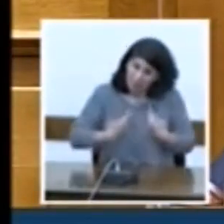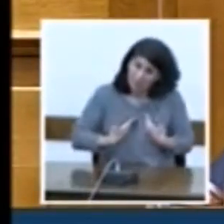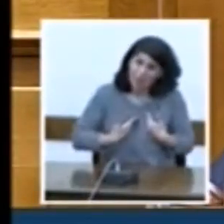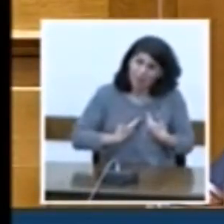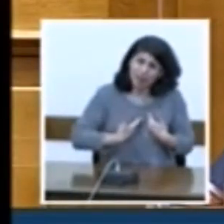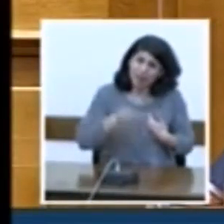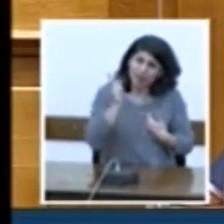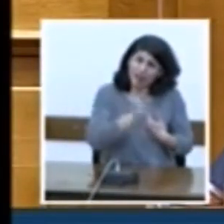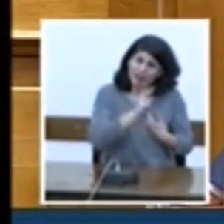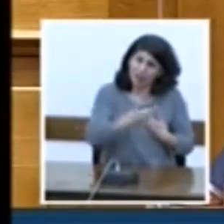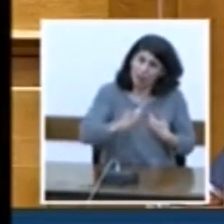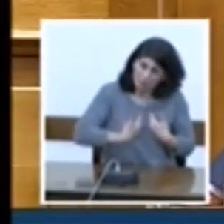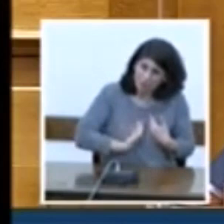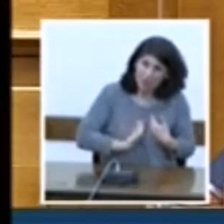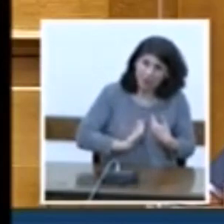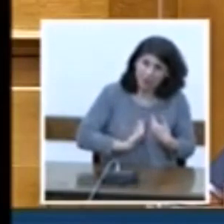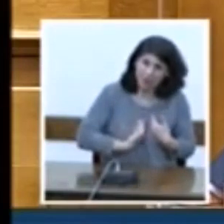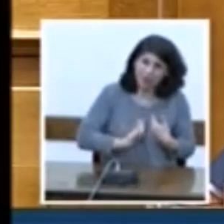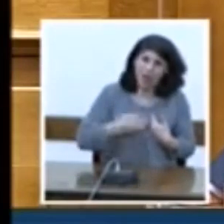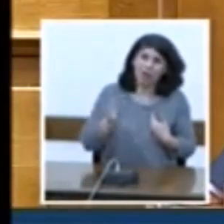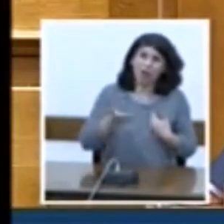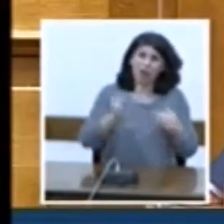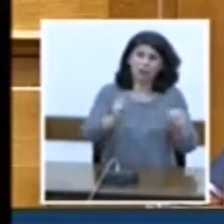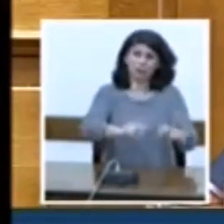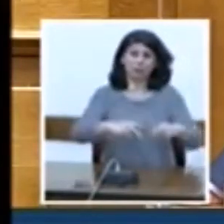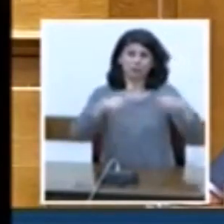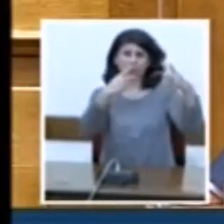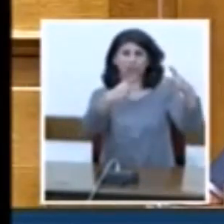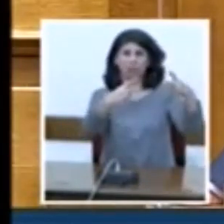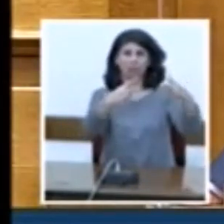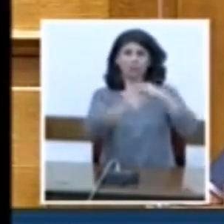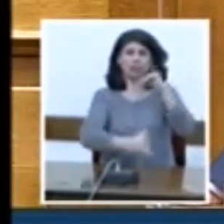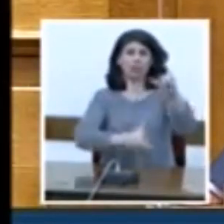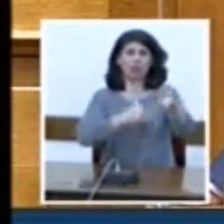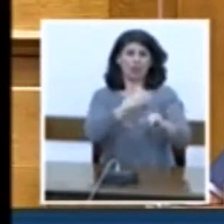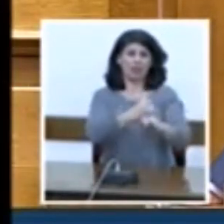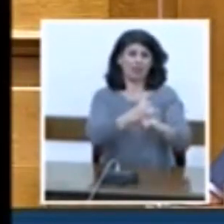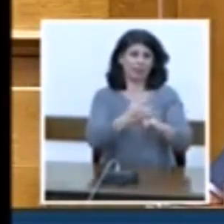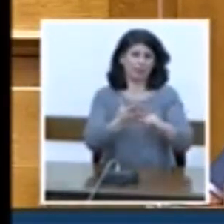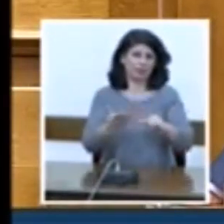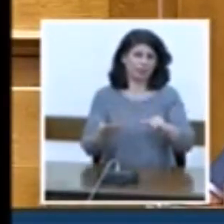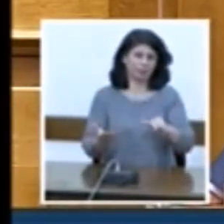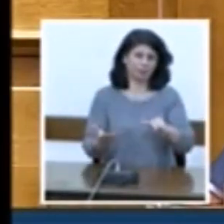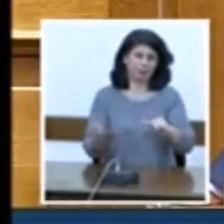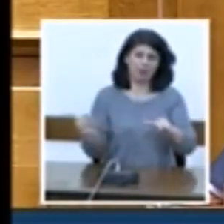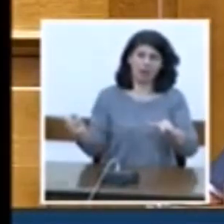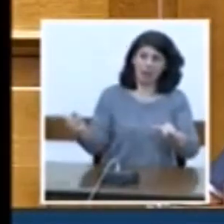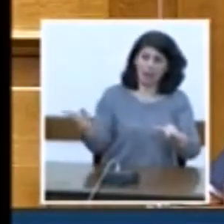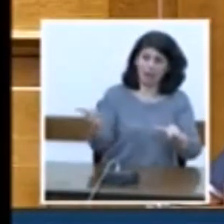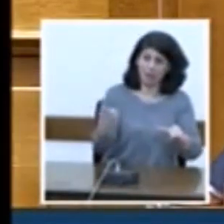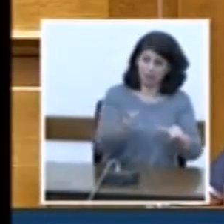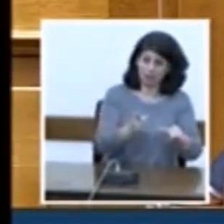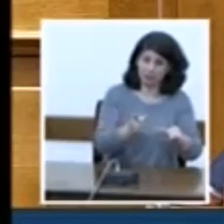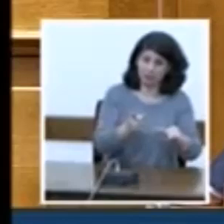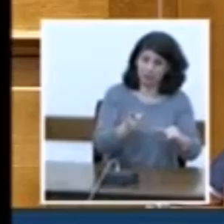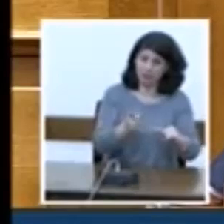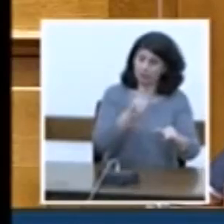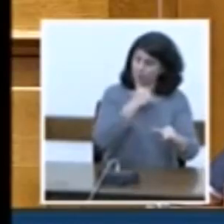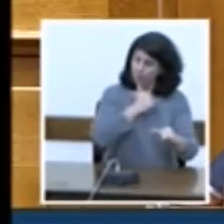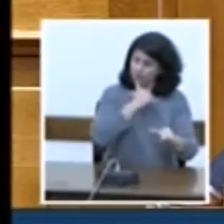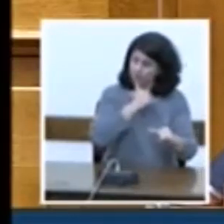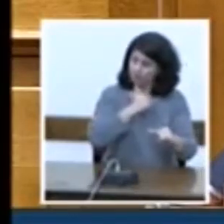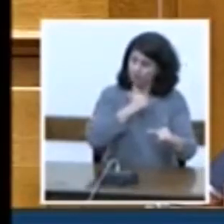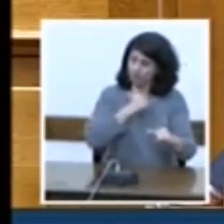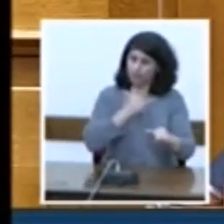εμένα, για ό,τι αναρτάτε στα κοινωνικά δίκτυα. Εσείς που όχι απλά ανεχτήκατε, όχι